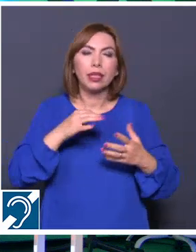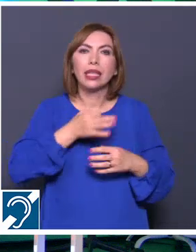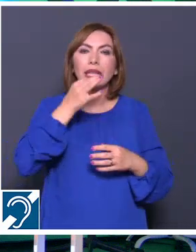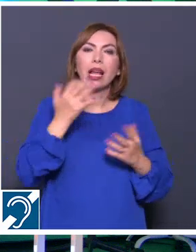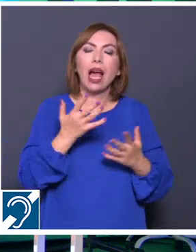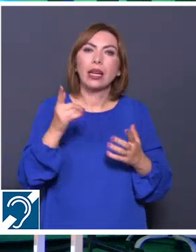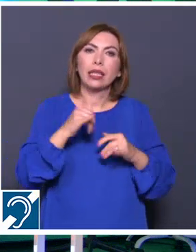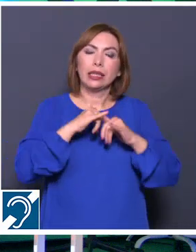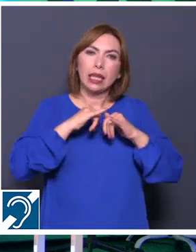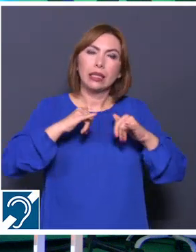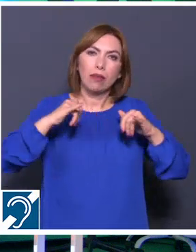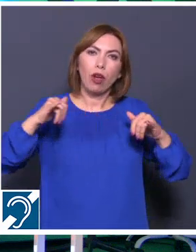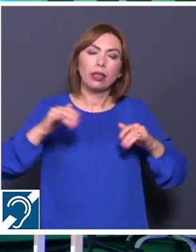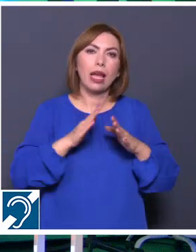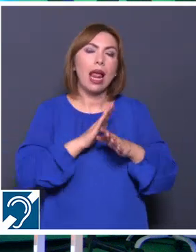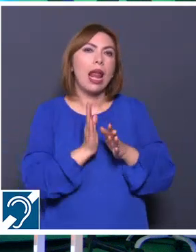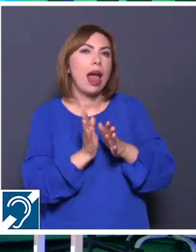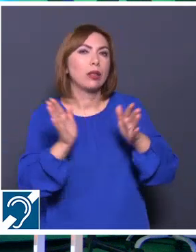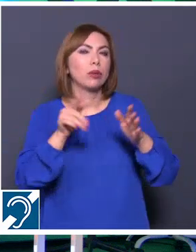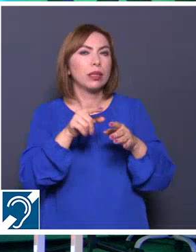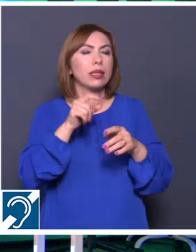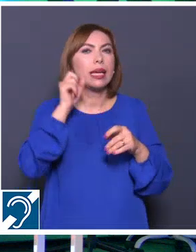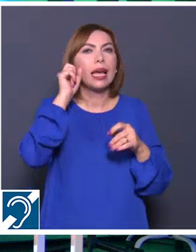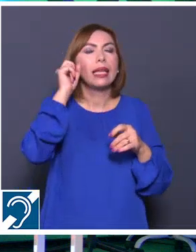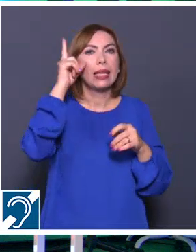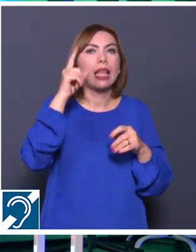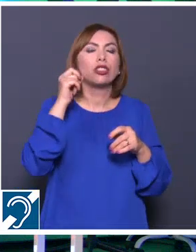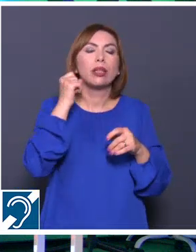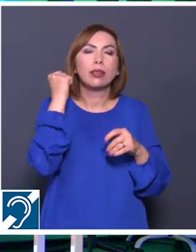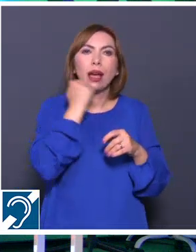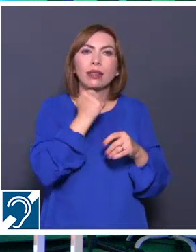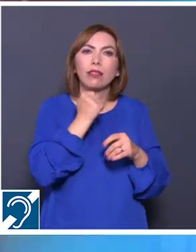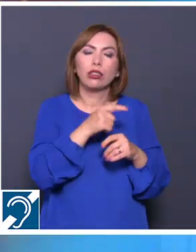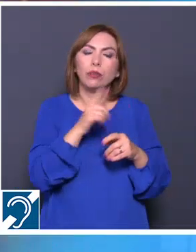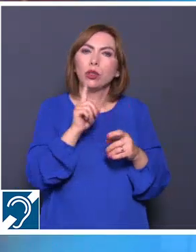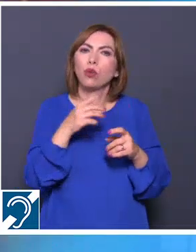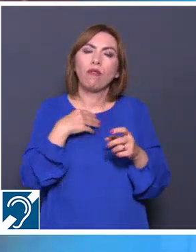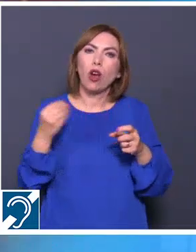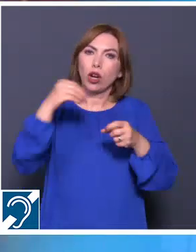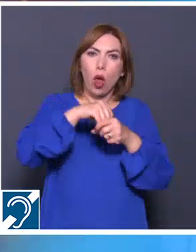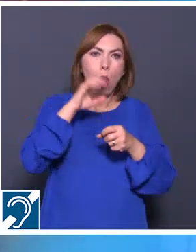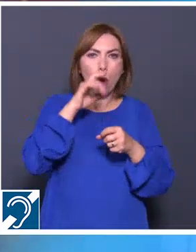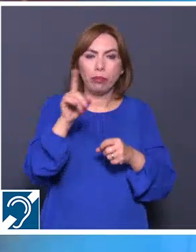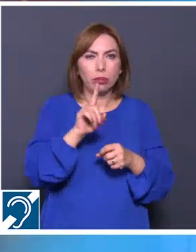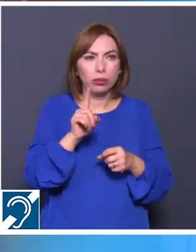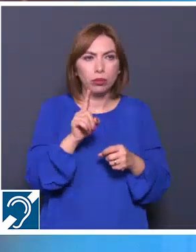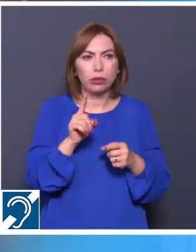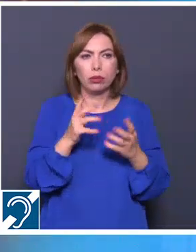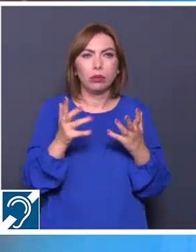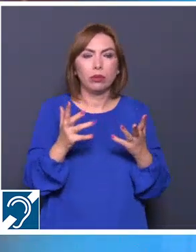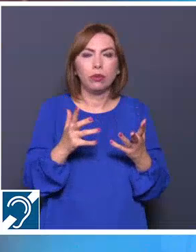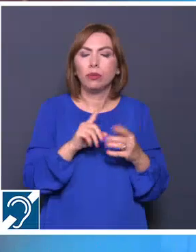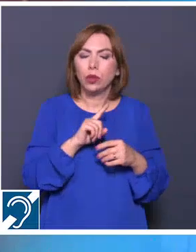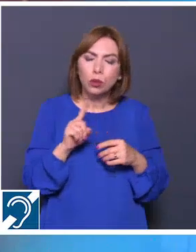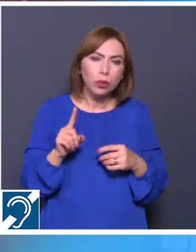celor care toți dezvoltă latura asta de inteligență artificială nu este că vor să înlocuiască elementul uman dintr-o ecuație